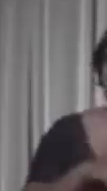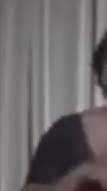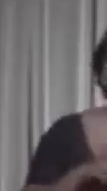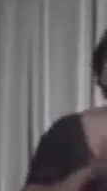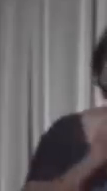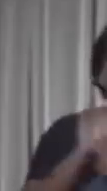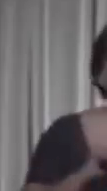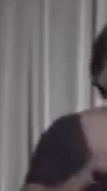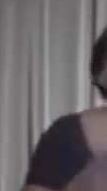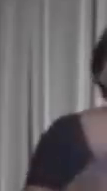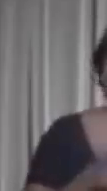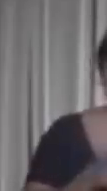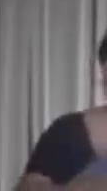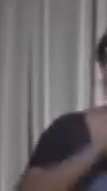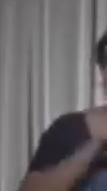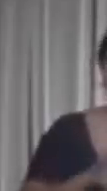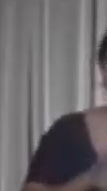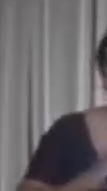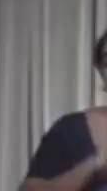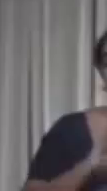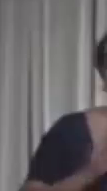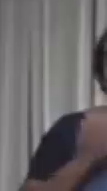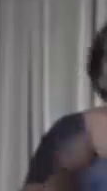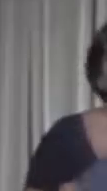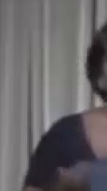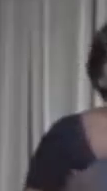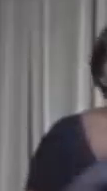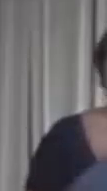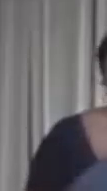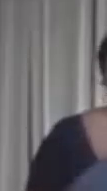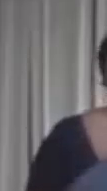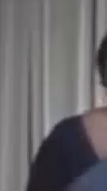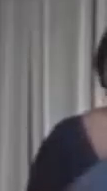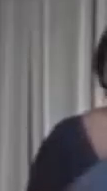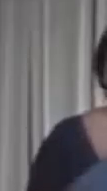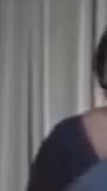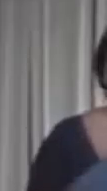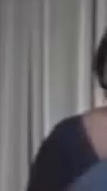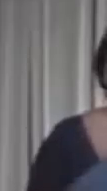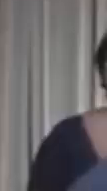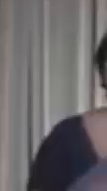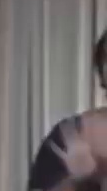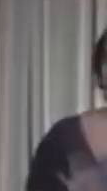ஆனால் நீங்கள் 60 வயதை 65 ஆக்கியதனுடைய மர்மம் என்ன?